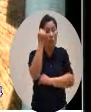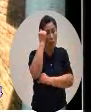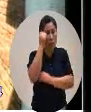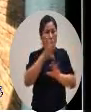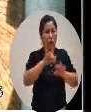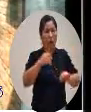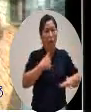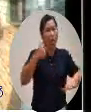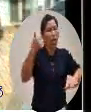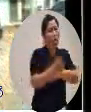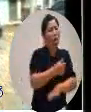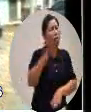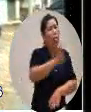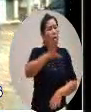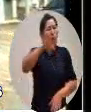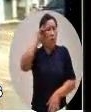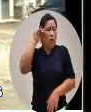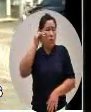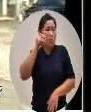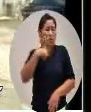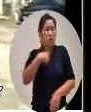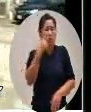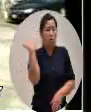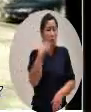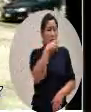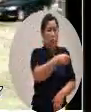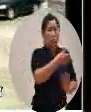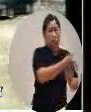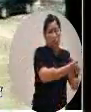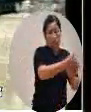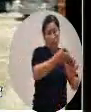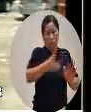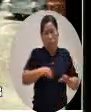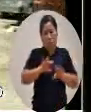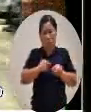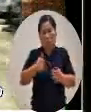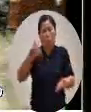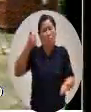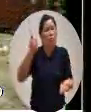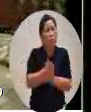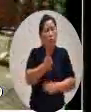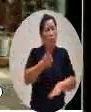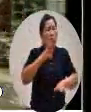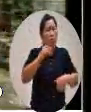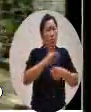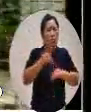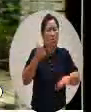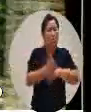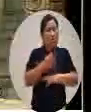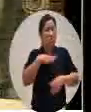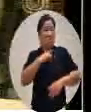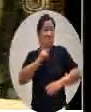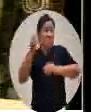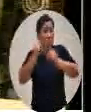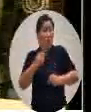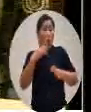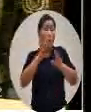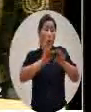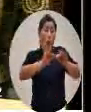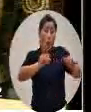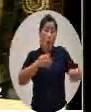我們鋼靠過來他會說黑白鋼靠鋼靠鋼靠來沒有比較